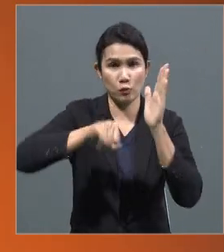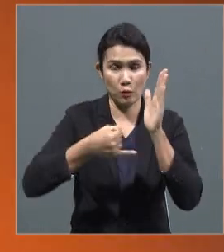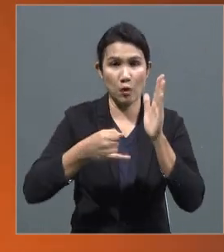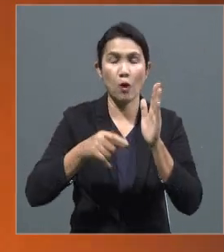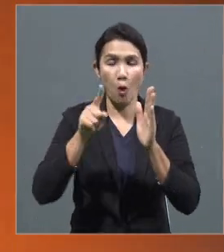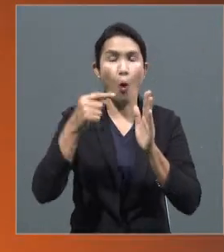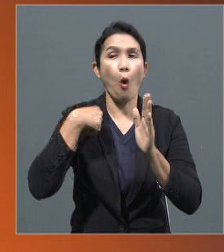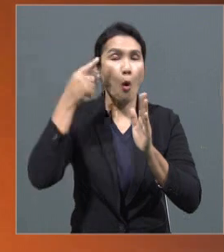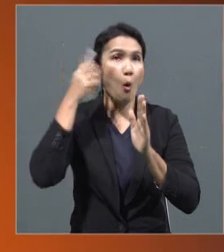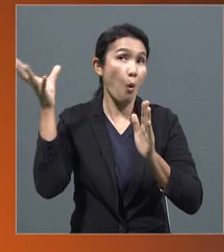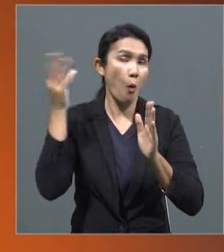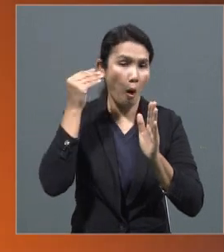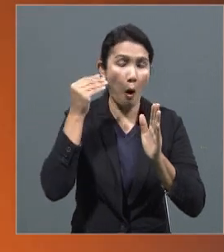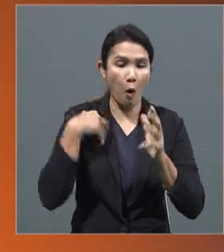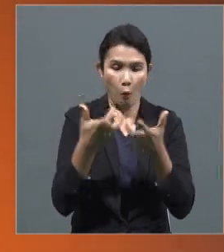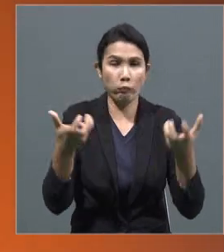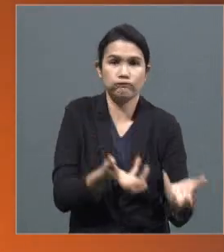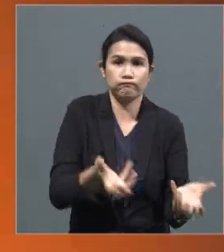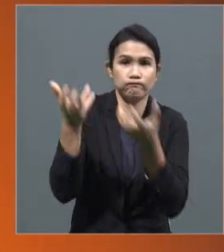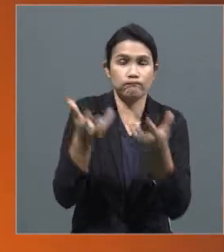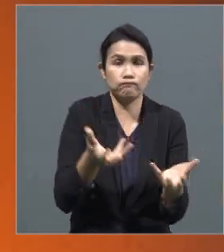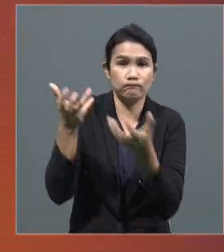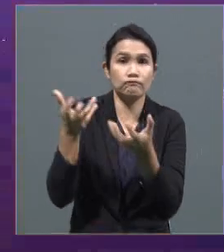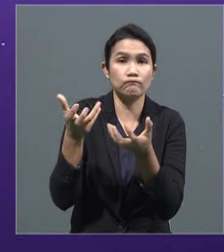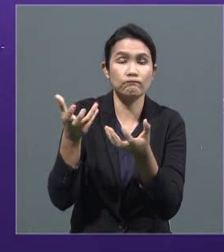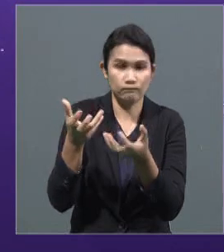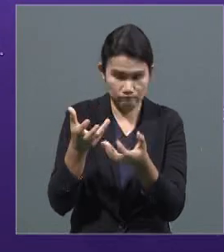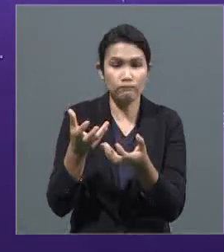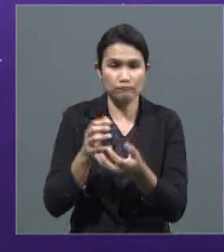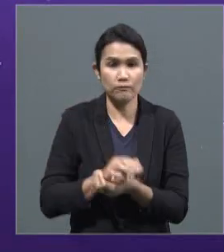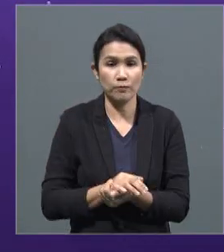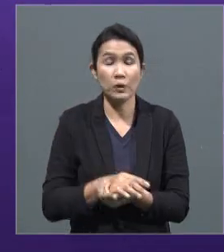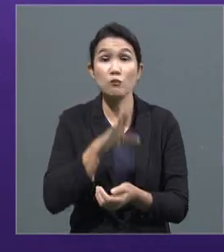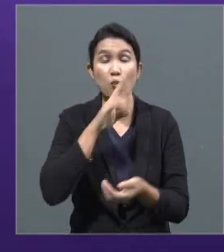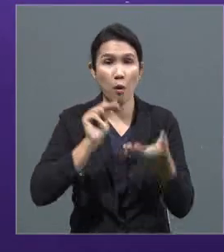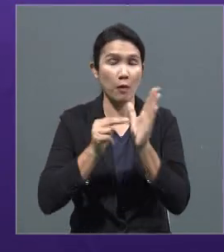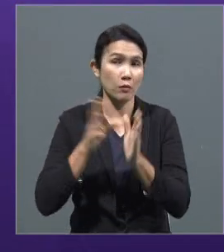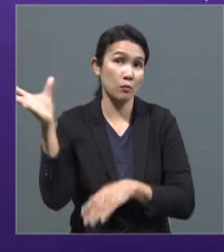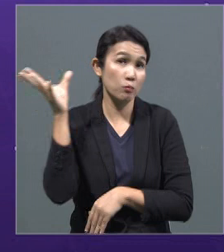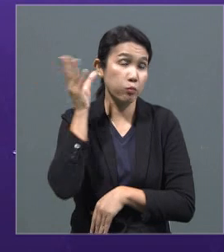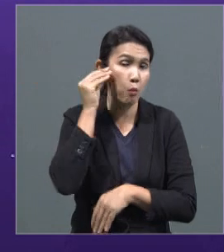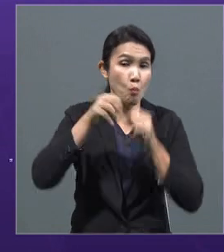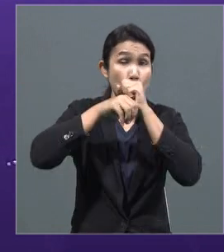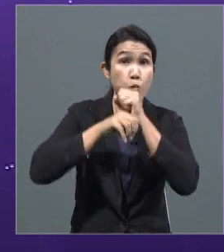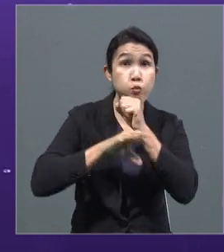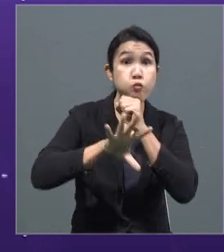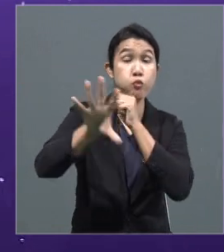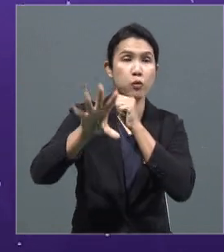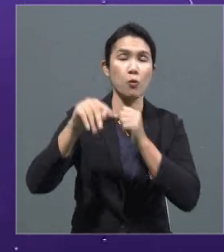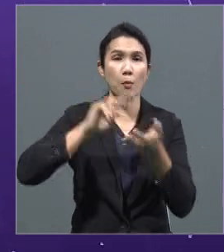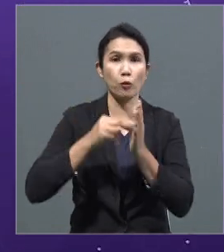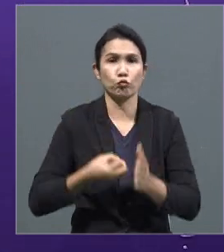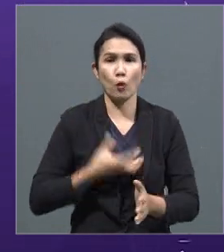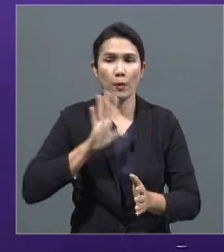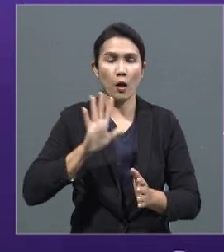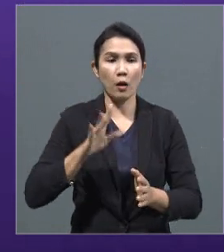านให้รีบยกของขึ้นที่สูงได้เลย นะถ้าได้ยินเสียงวูดก็ไม่ต้องตกใจอย่างที่ท่านผู้ว่าบอกนะครับรี